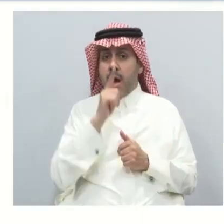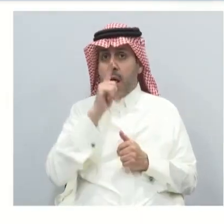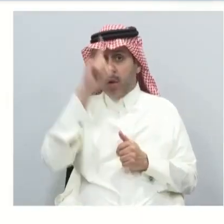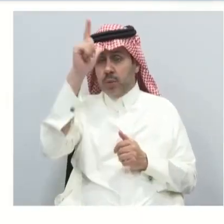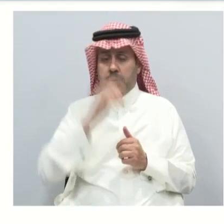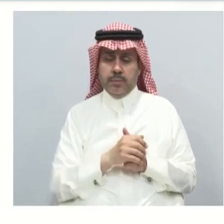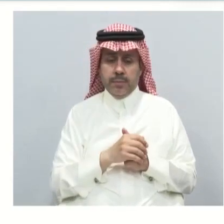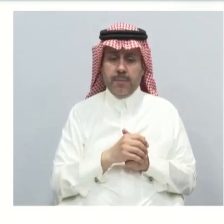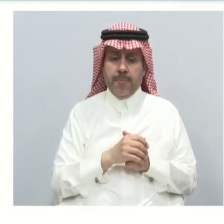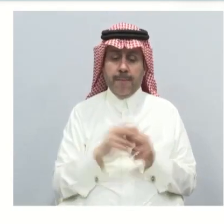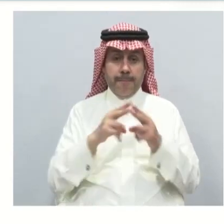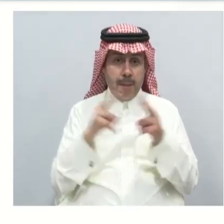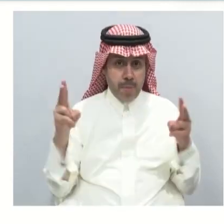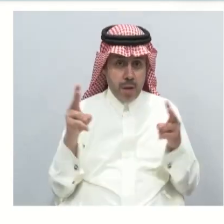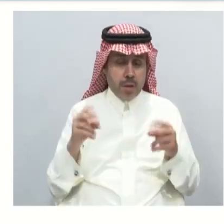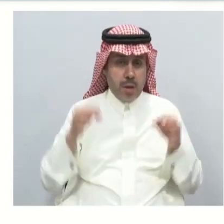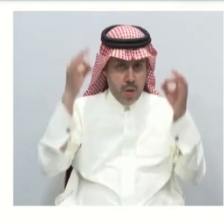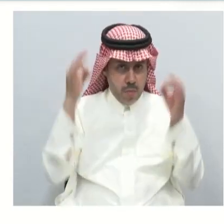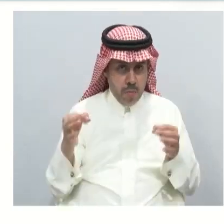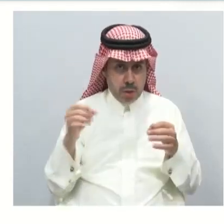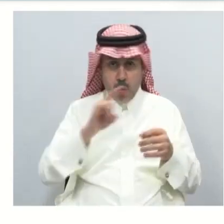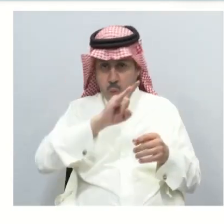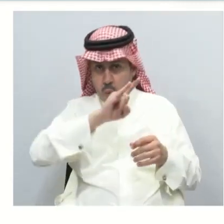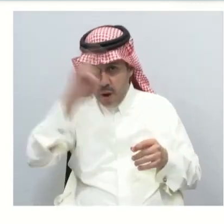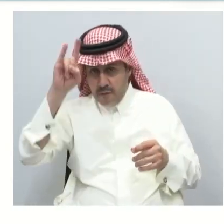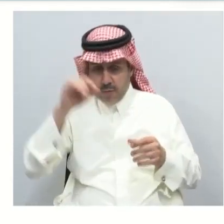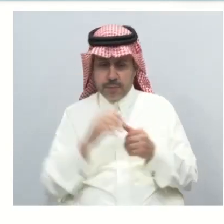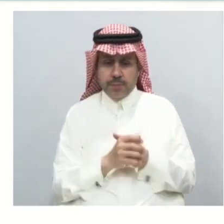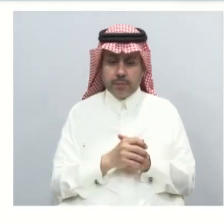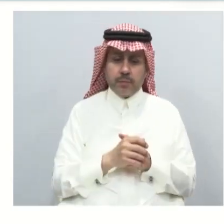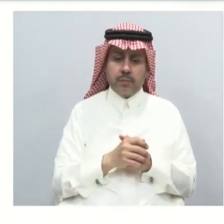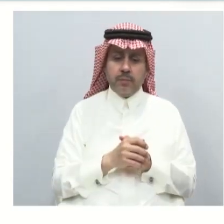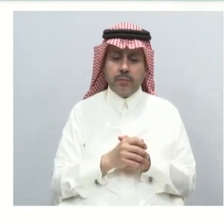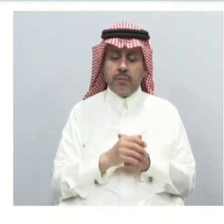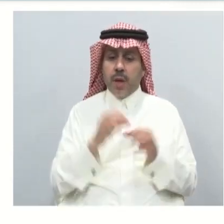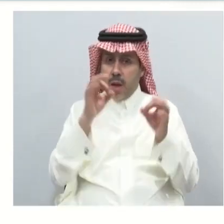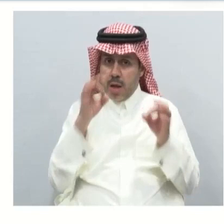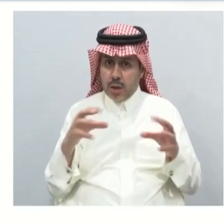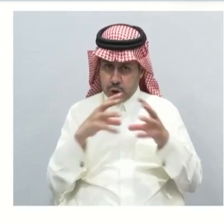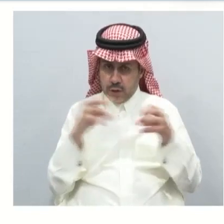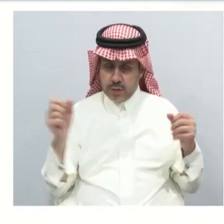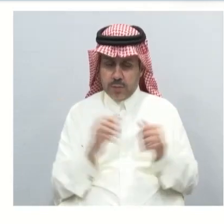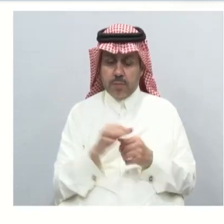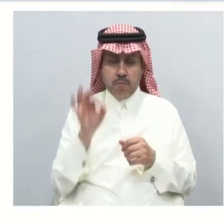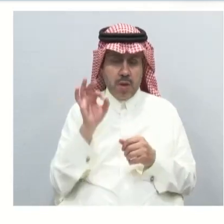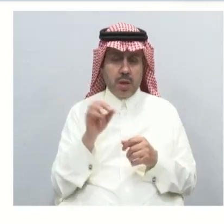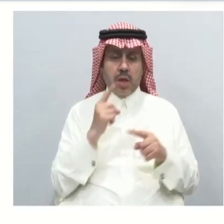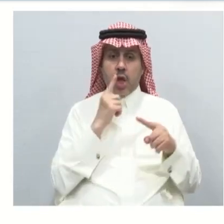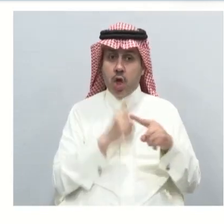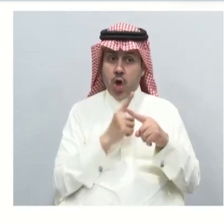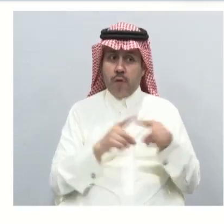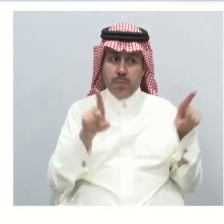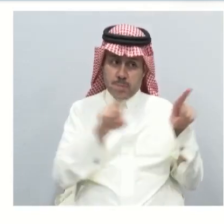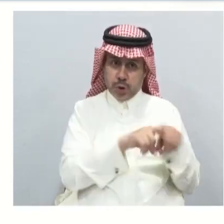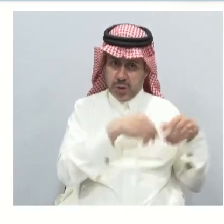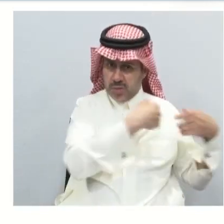في هذا الامر في بيان الاثبات والنفي من قوله جل وعلا تاملوا الايه فمن يكفر بالطاغوت